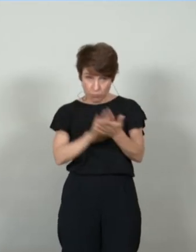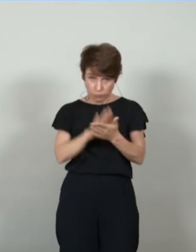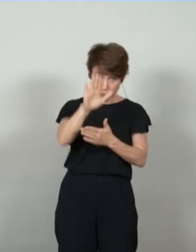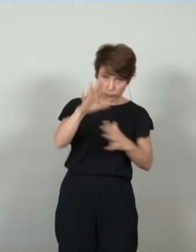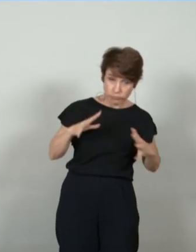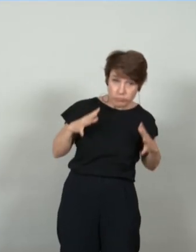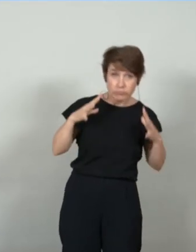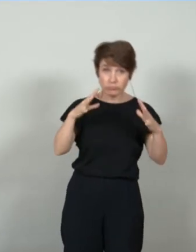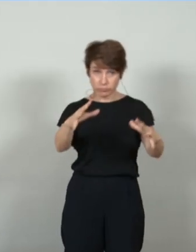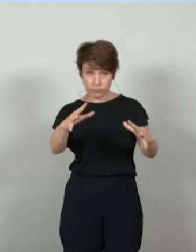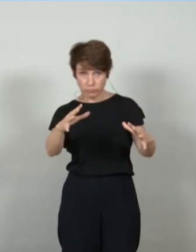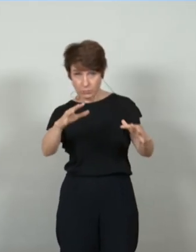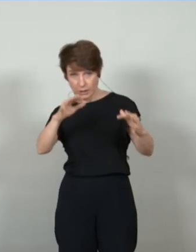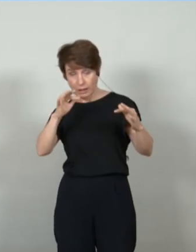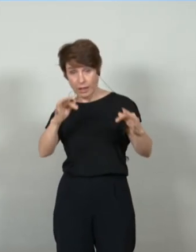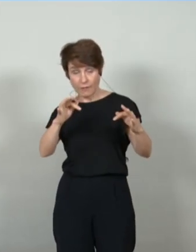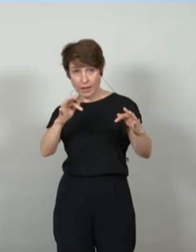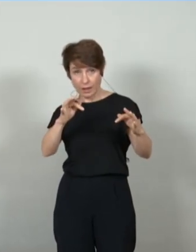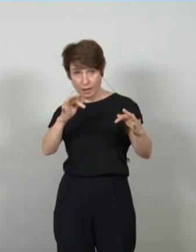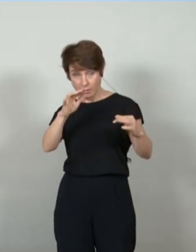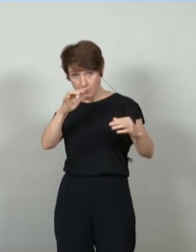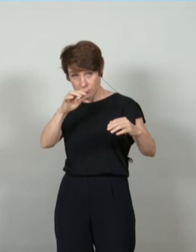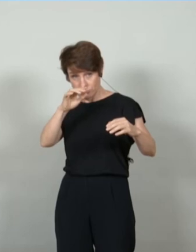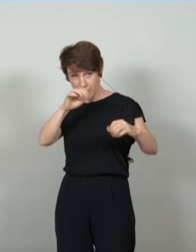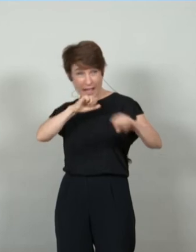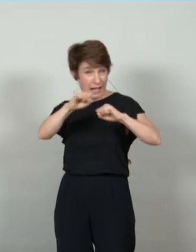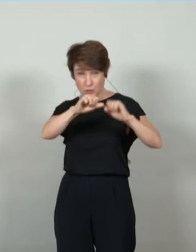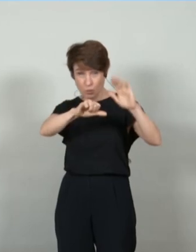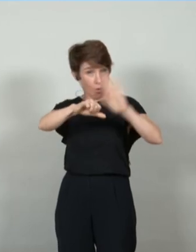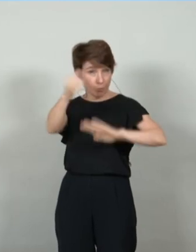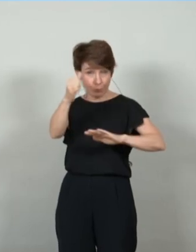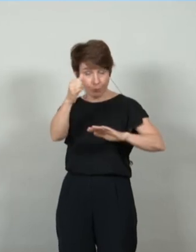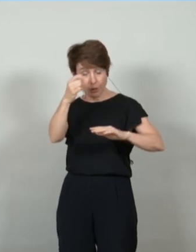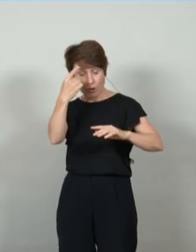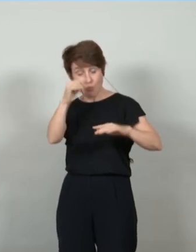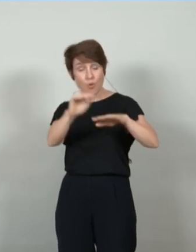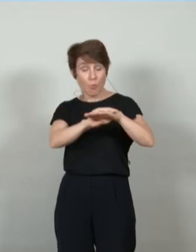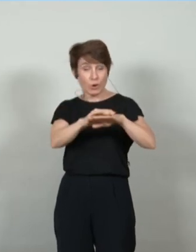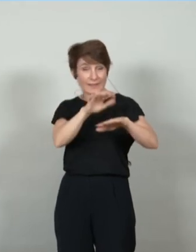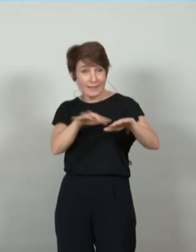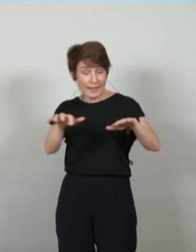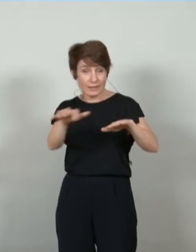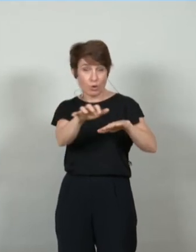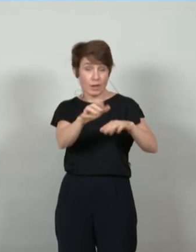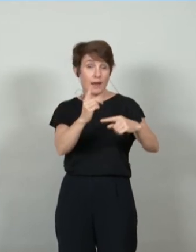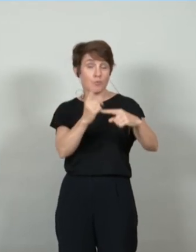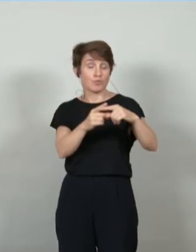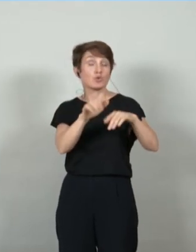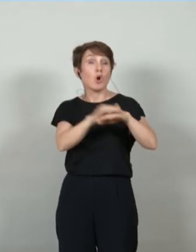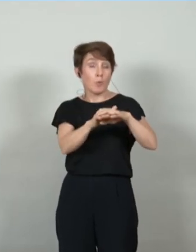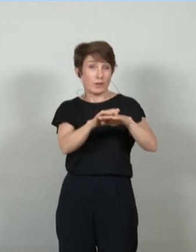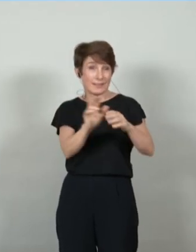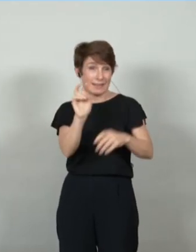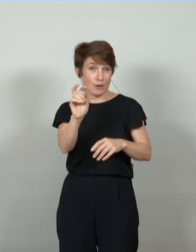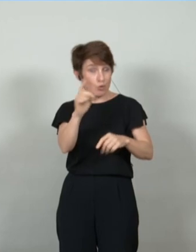nous apporter sur les axes majeurs concernant donc la politique territoriale et concernant la politique écologique pour notre